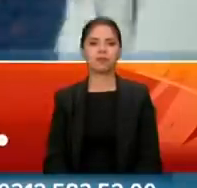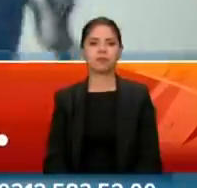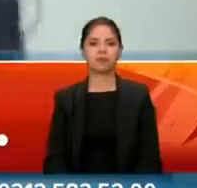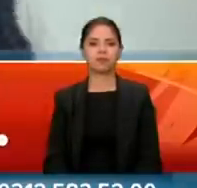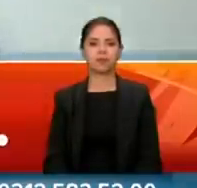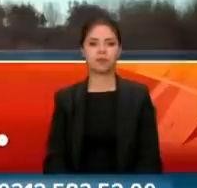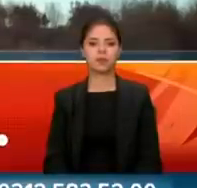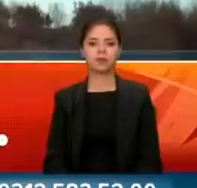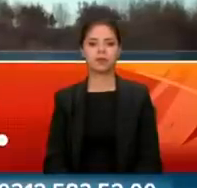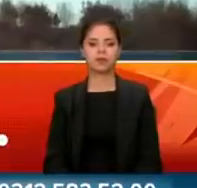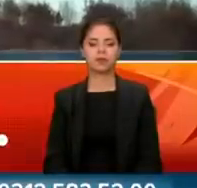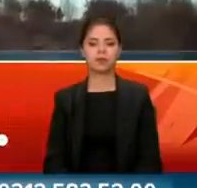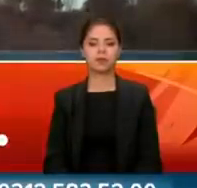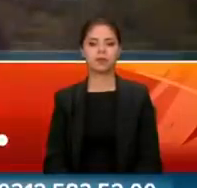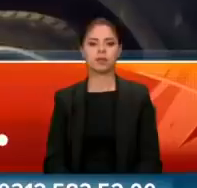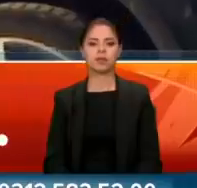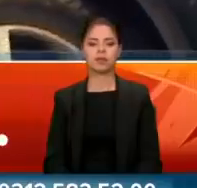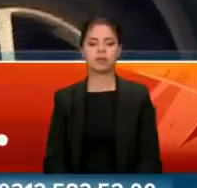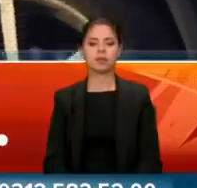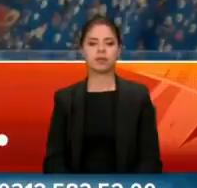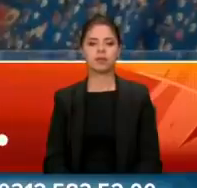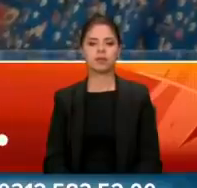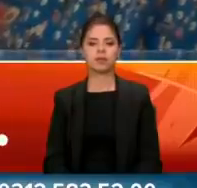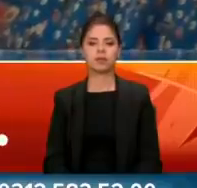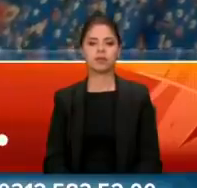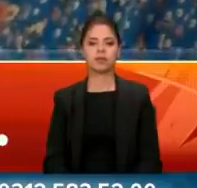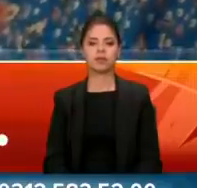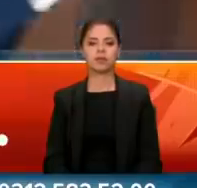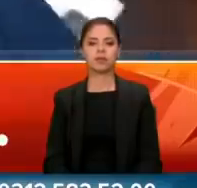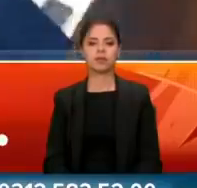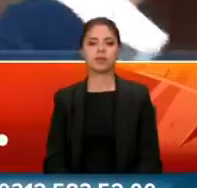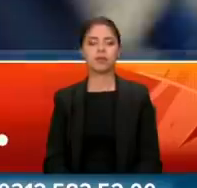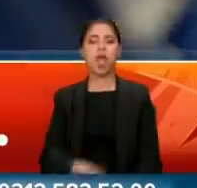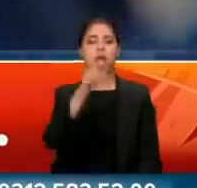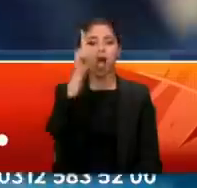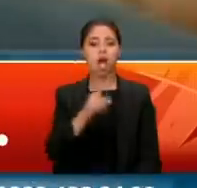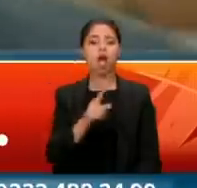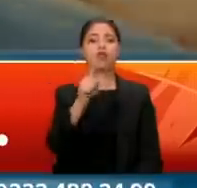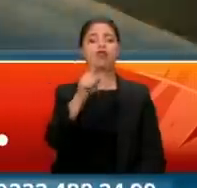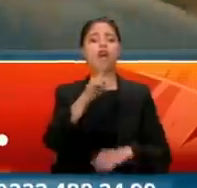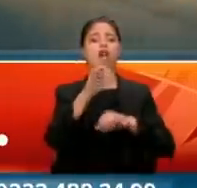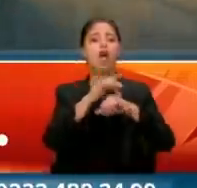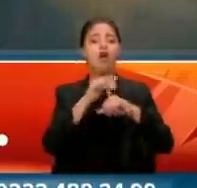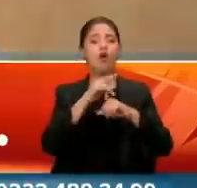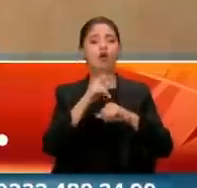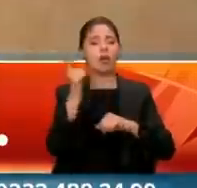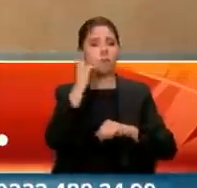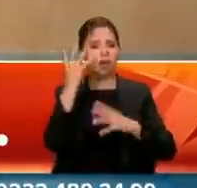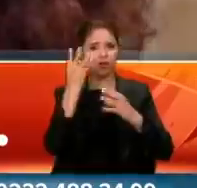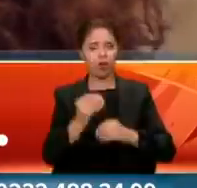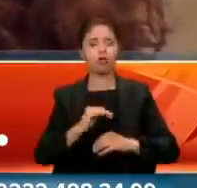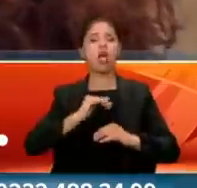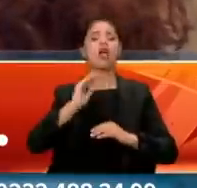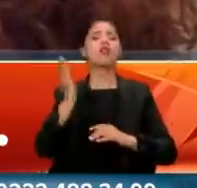madre. Lo convirtieron en el día más oscuro de la familia Slambey. Önce ünüyle ülke sınırlarını aştı,